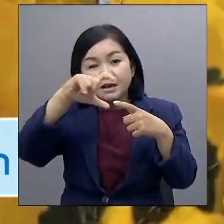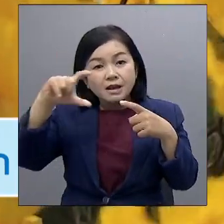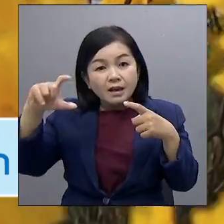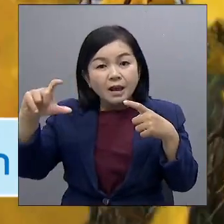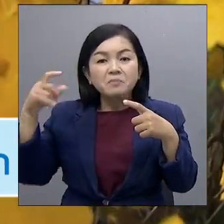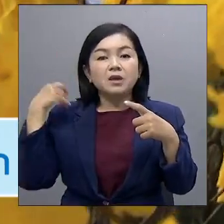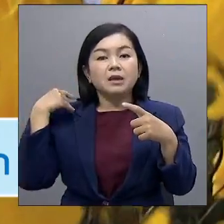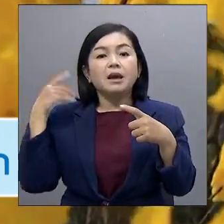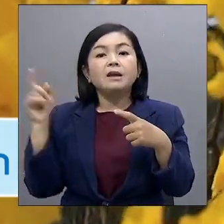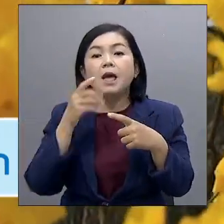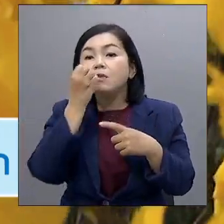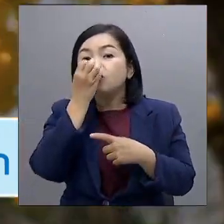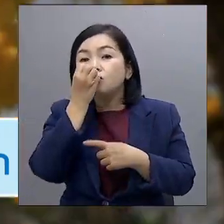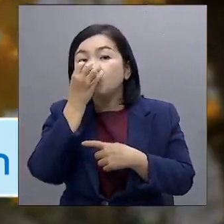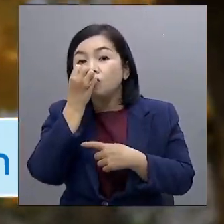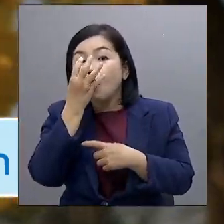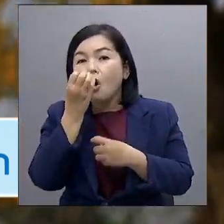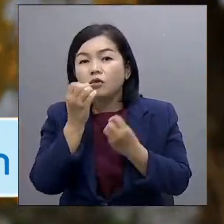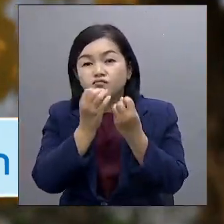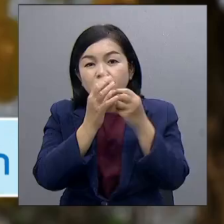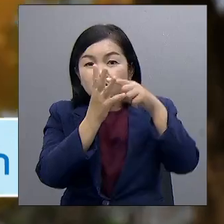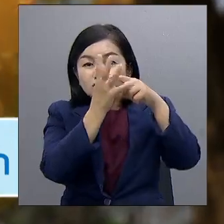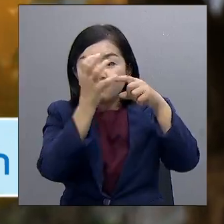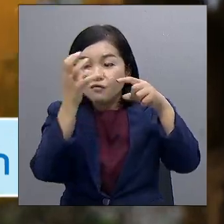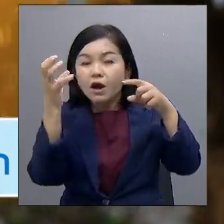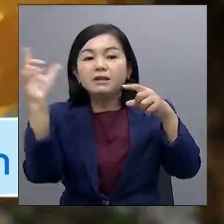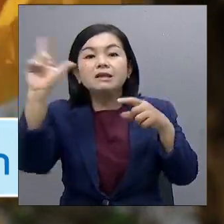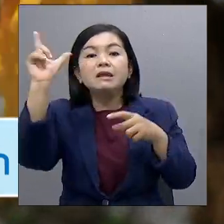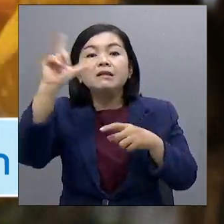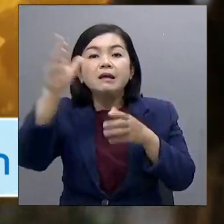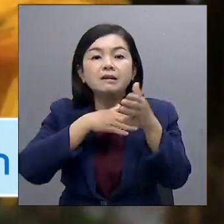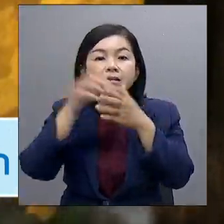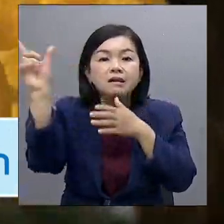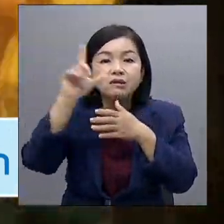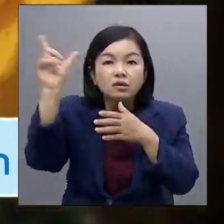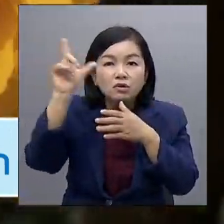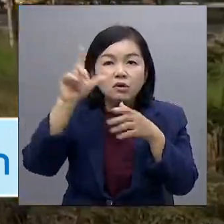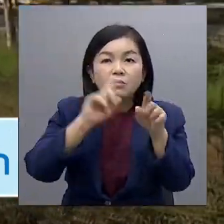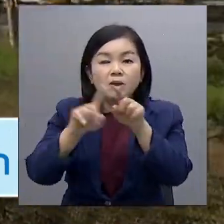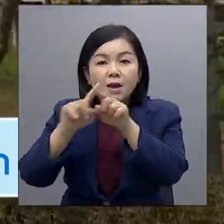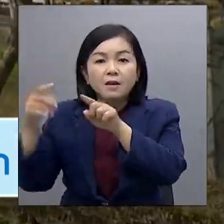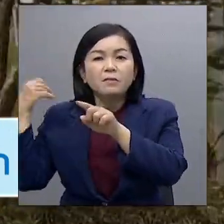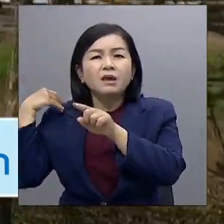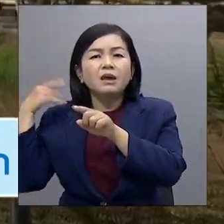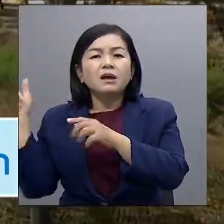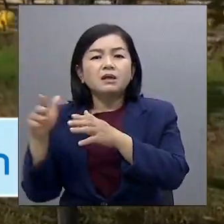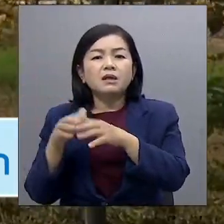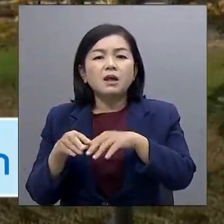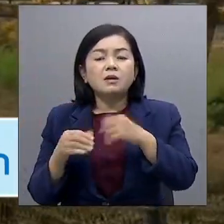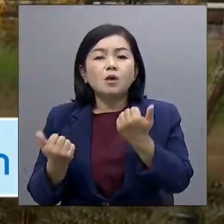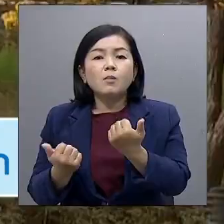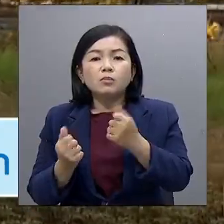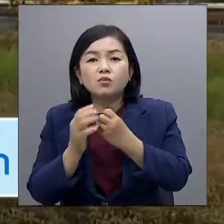ปกคลุมครับส่วนดอกดอกเป็นช่อออกตามปลายกิ่งดอกสีเหลืองกลีบเลี้ยงโคนเชื่อมติดกันเป็นหลอดมีขนสีน้ำตาลปก